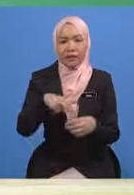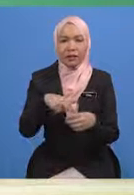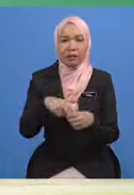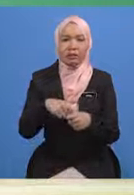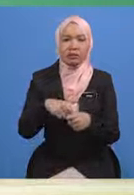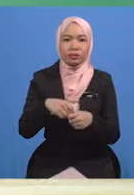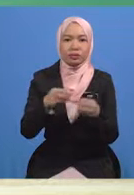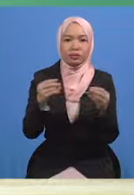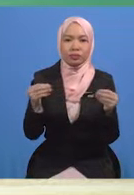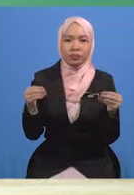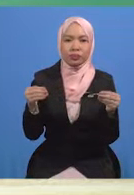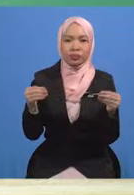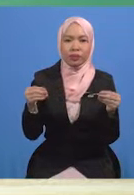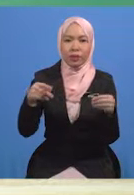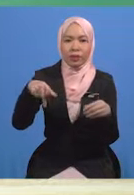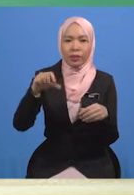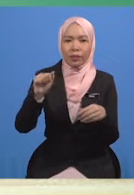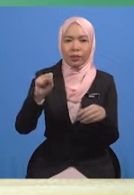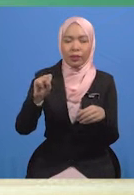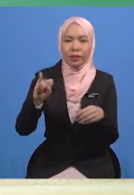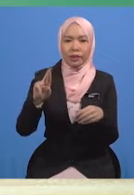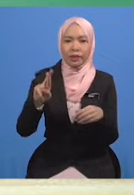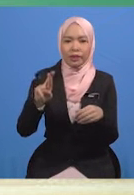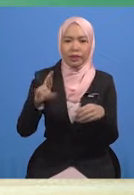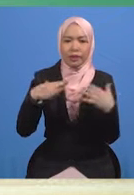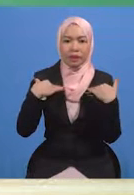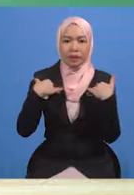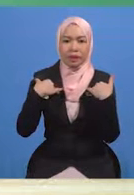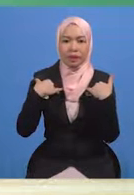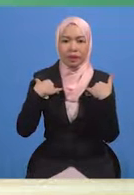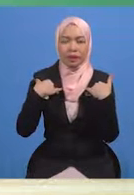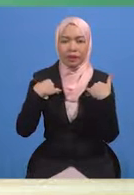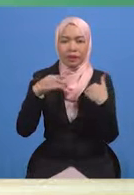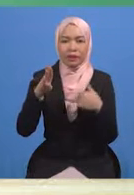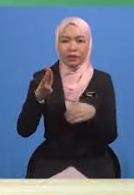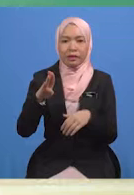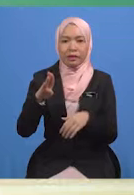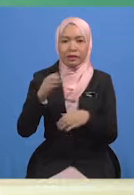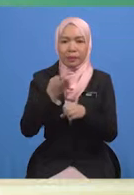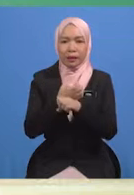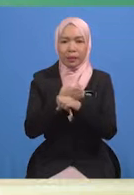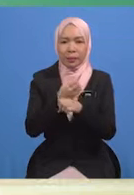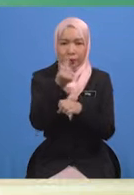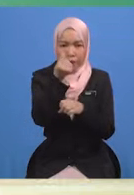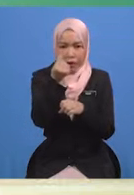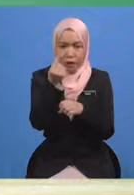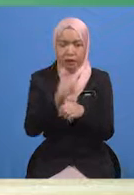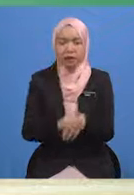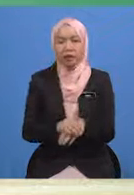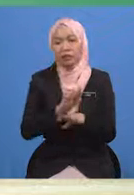Pasir hanya mengandungi butir pasir dan batu-batu